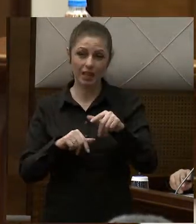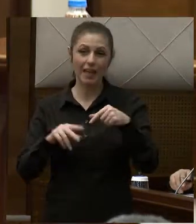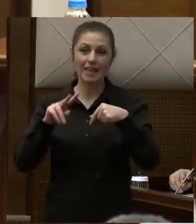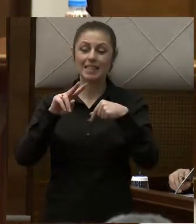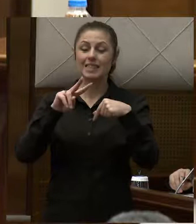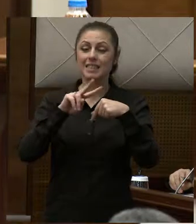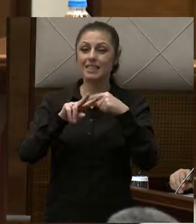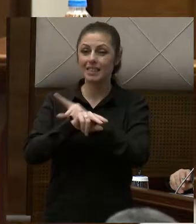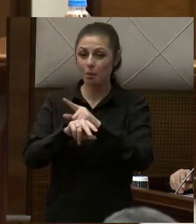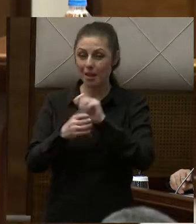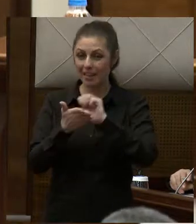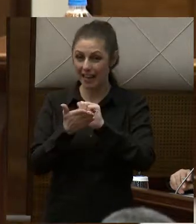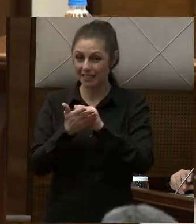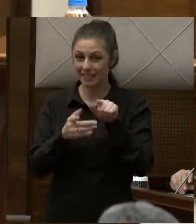Yanlıştı.